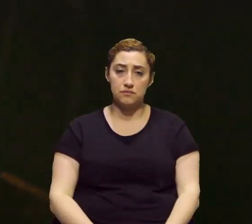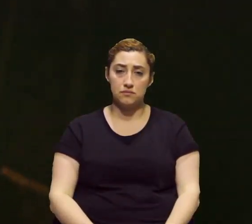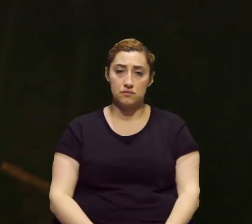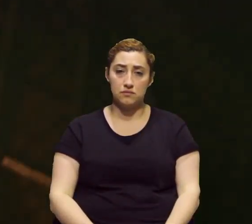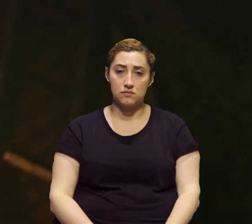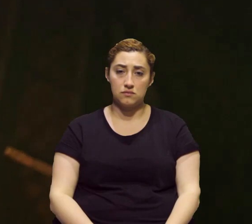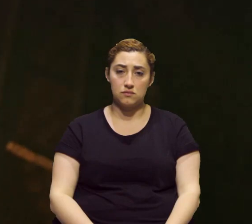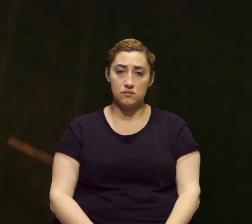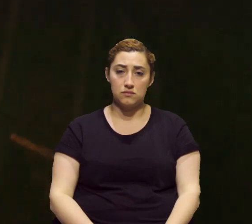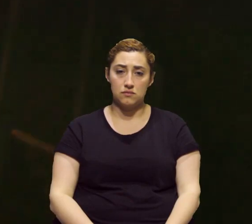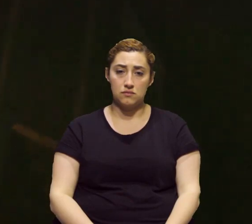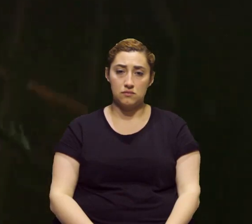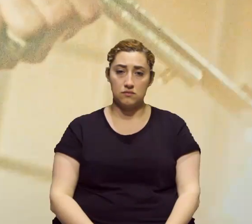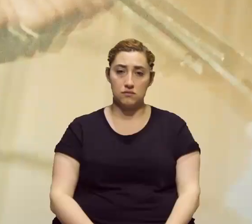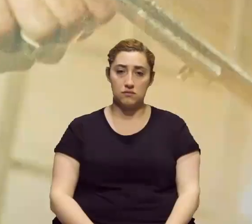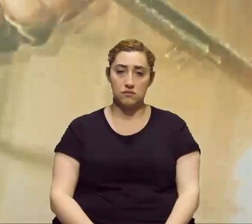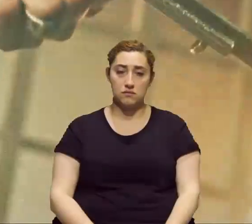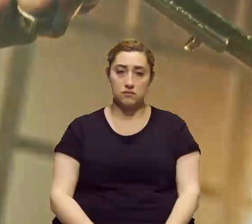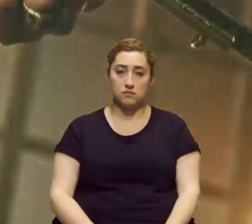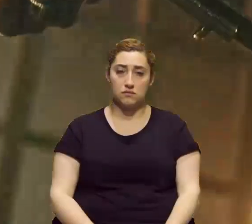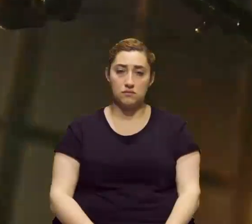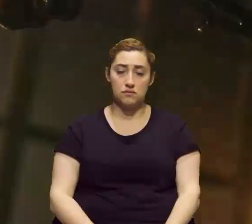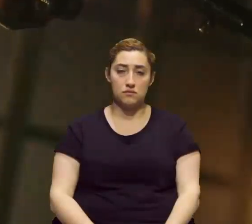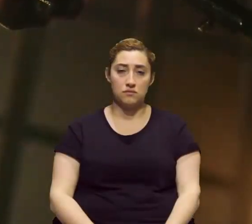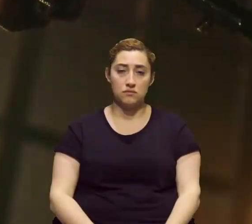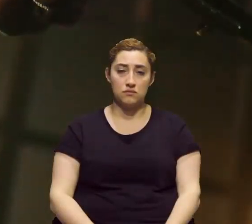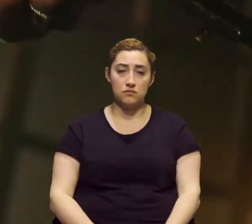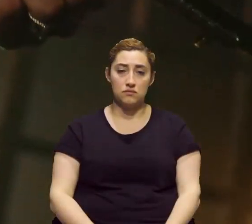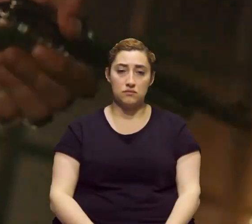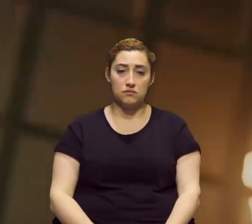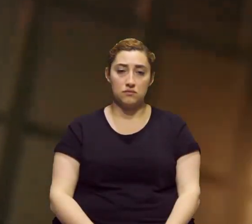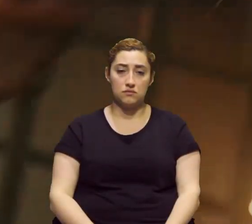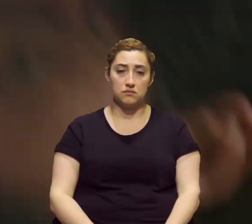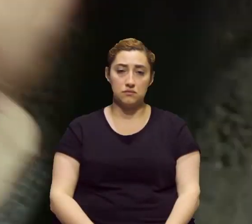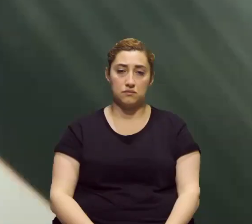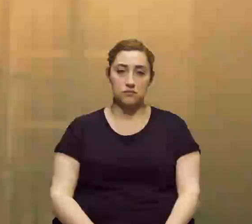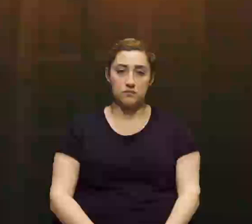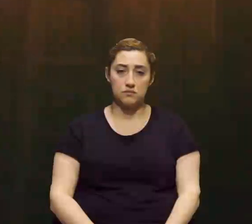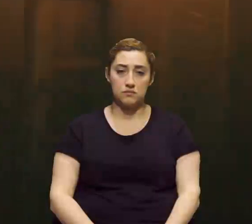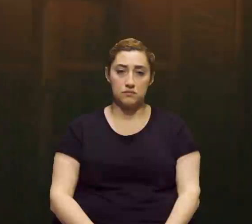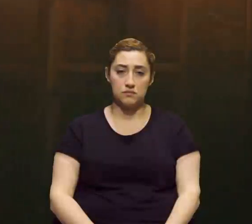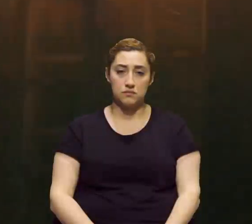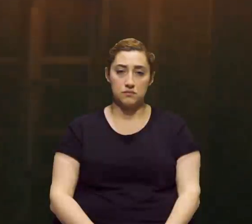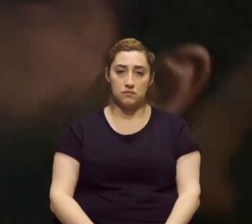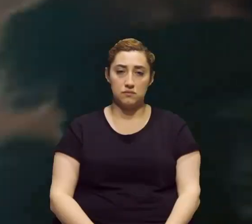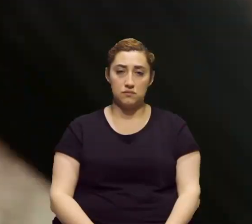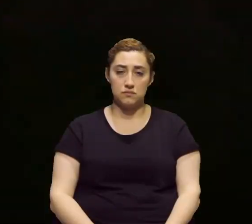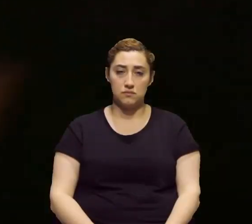Filintasını havaya atıp tekrar yakaladıktan sonra tüm gücüyle Ejder'in yüzüne savurdu.